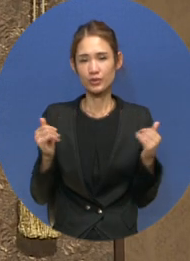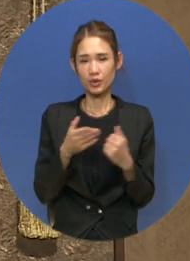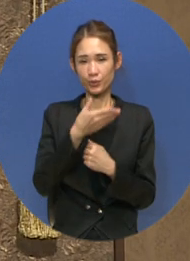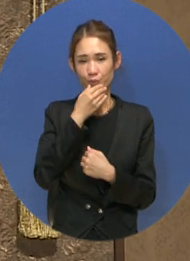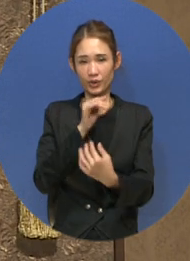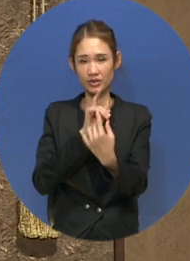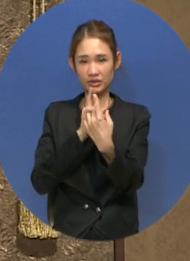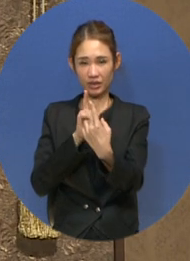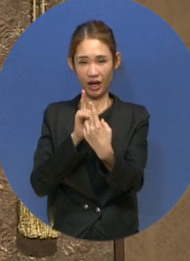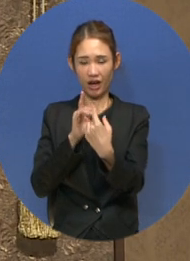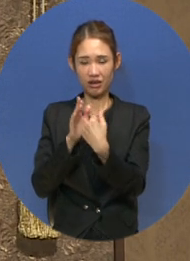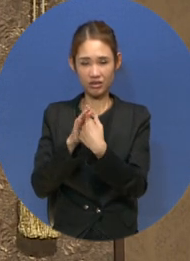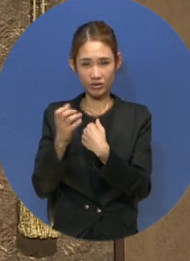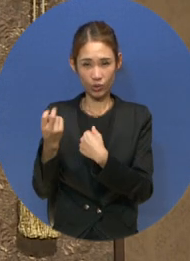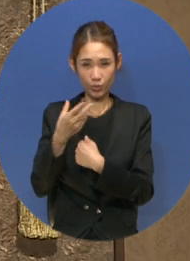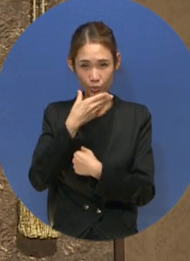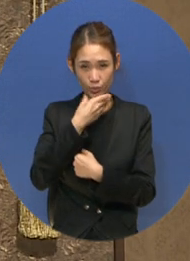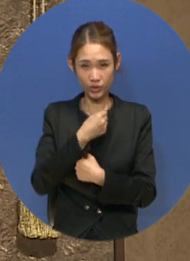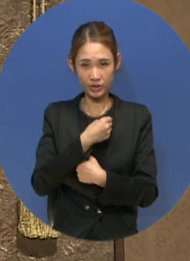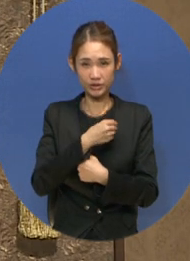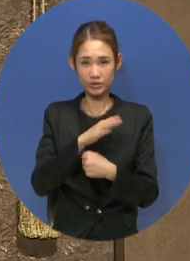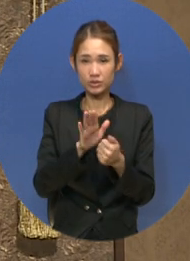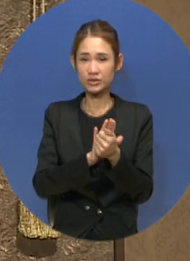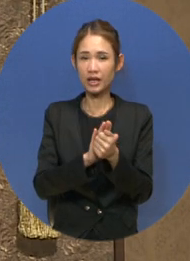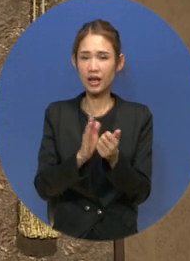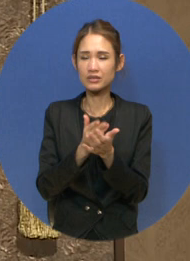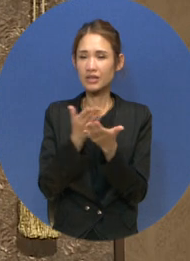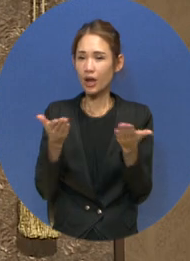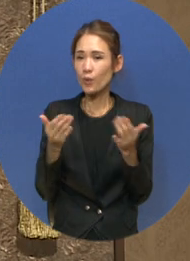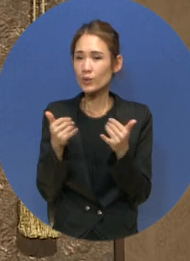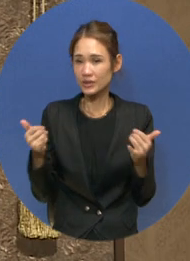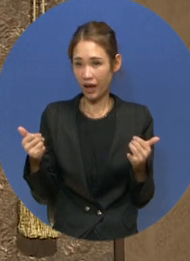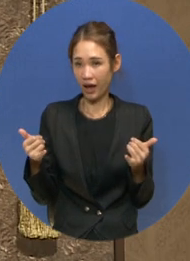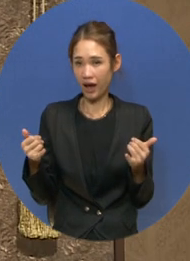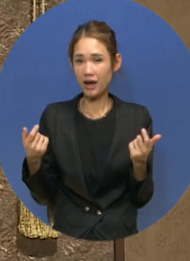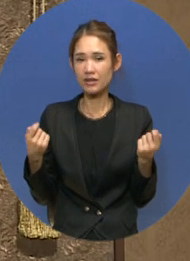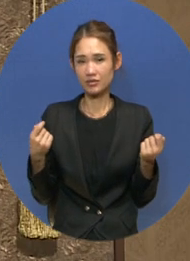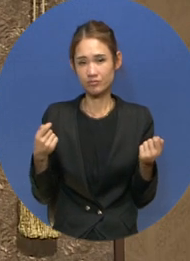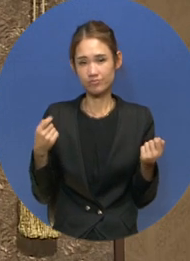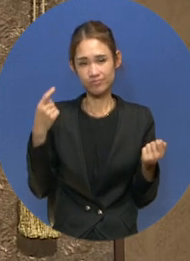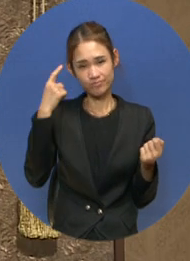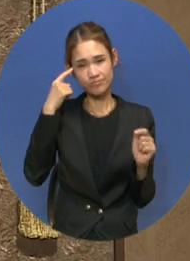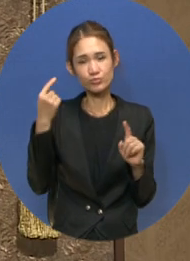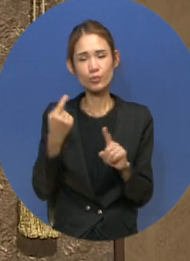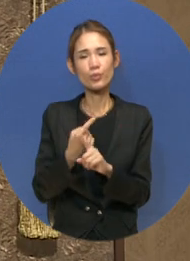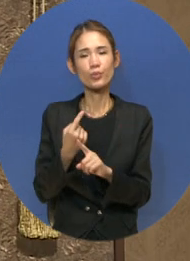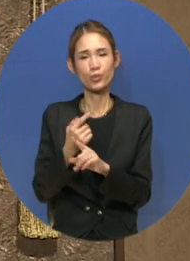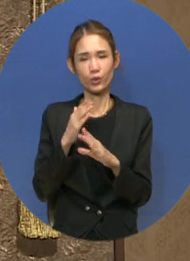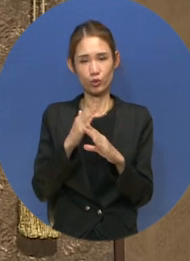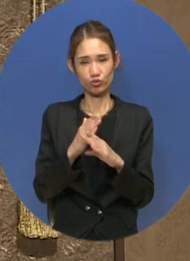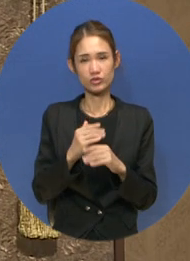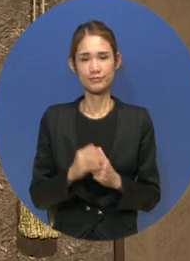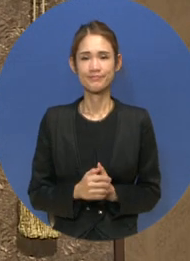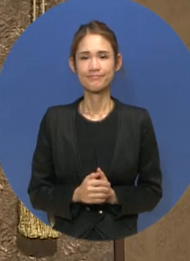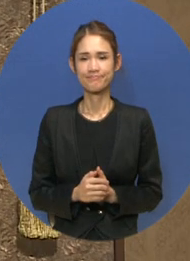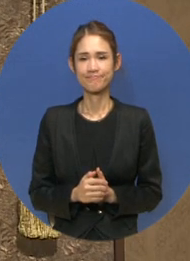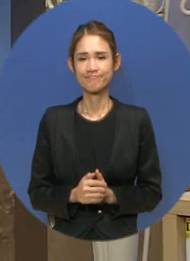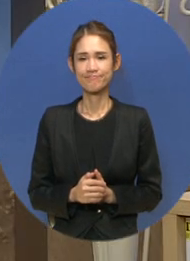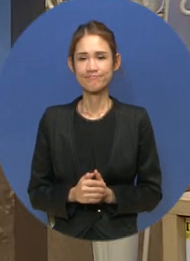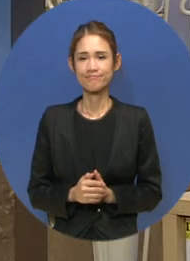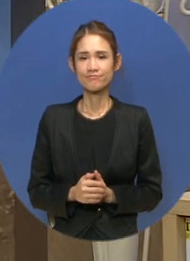복지의 대상자이면서 또한 복지의 제공자가 되는 그런 부분으로 변화가 일어난다고 얘기할 수 있습니다.